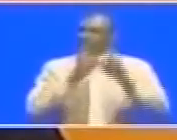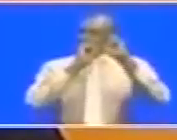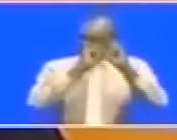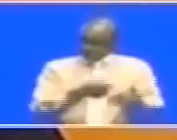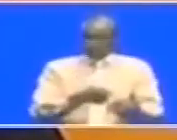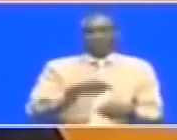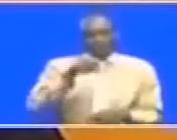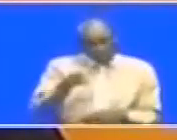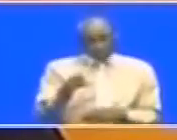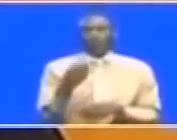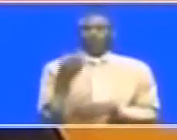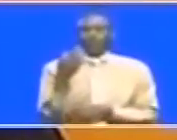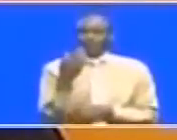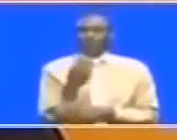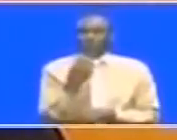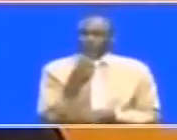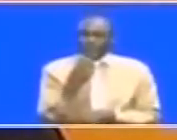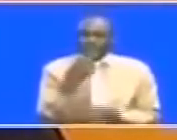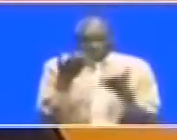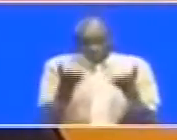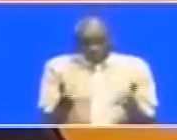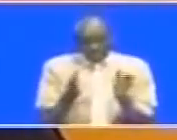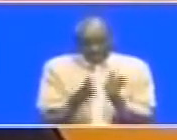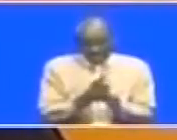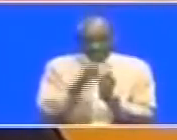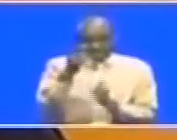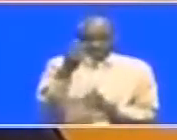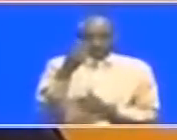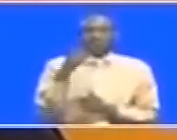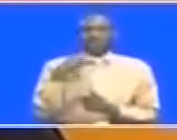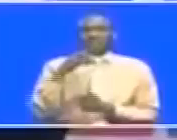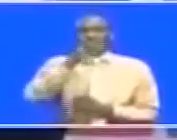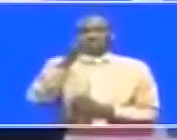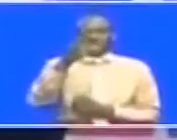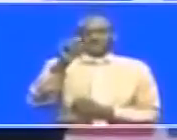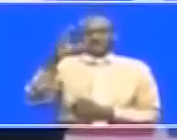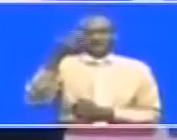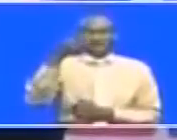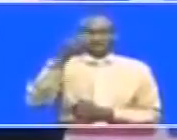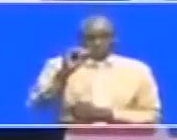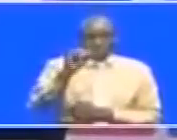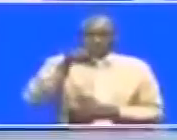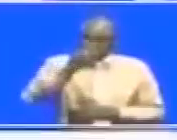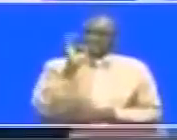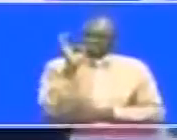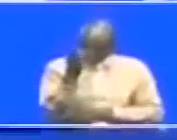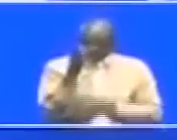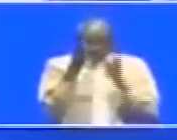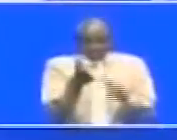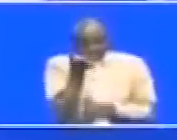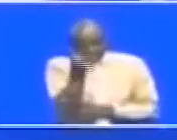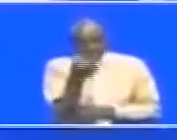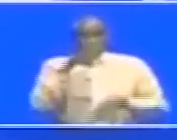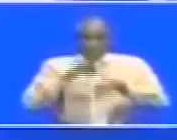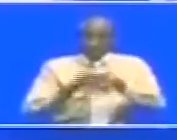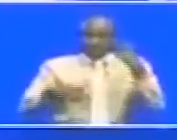lake siku ya Jumanne katika uga wa Camp Toyoyo eneo la Jericho. Kagere ni mchezaji wa tatu katika klabu ya Gor Mahia